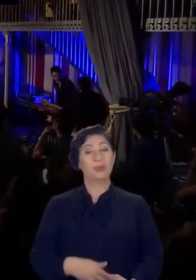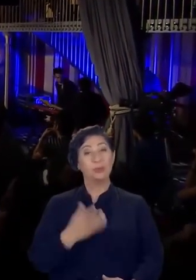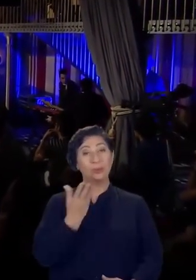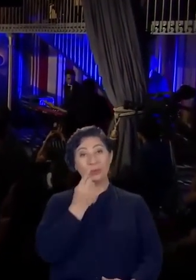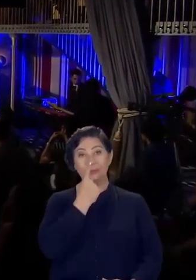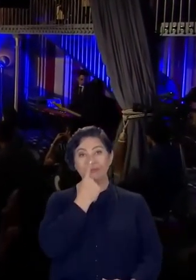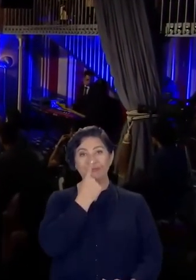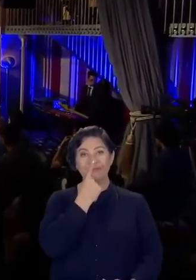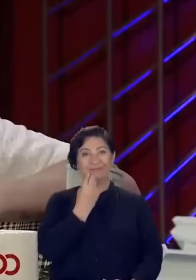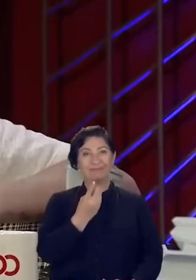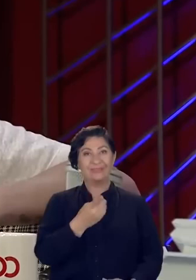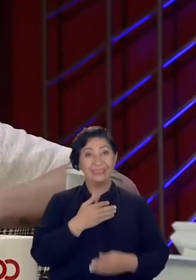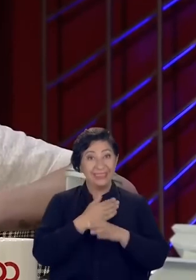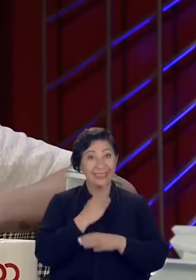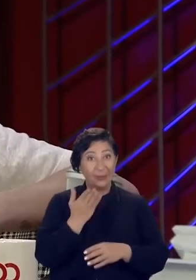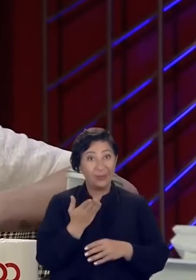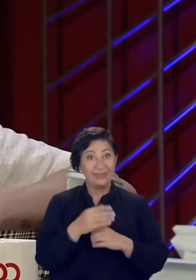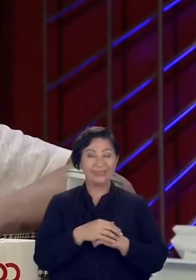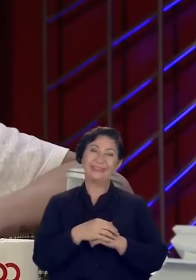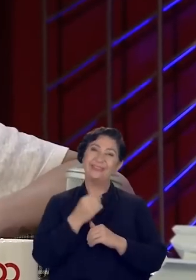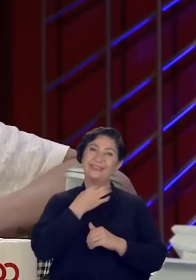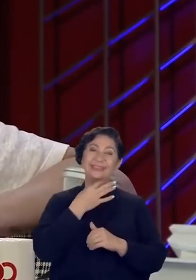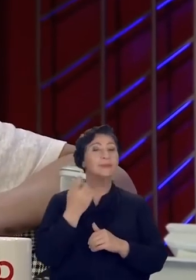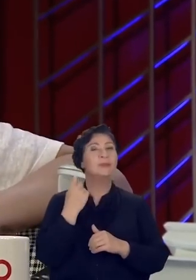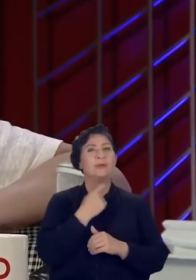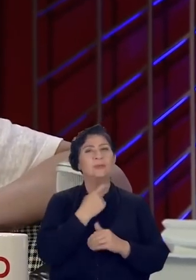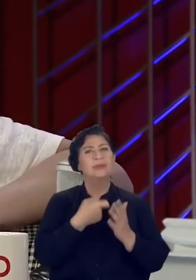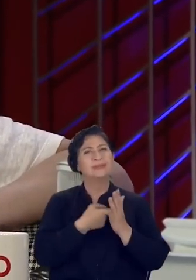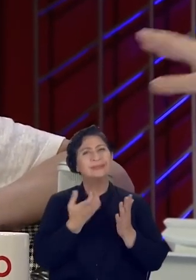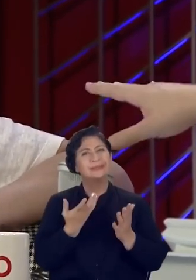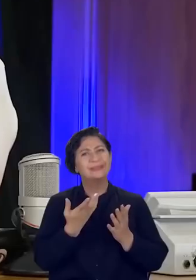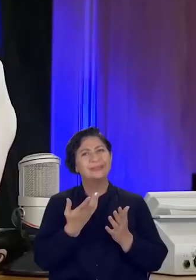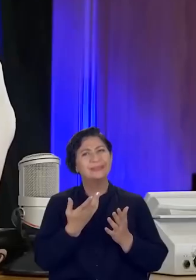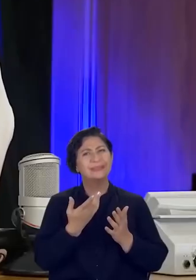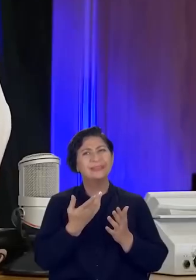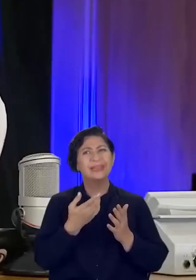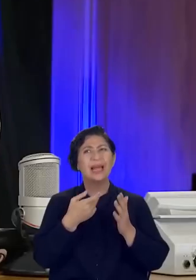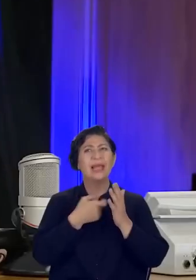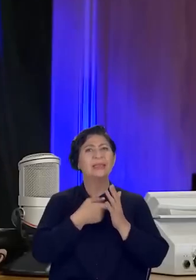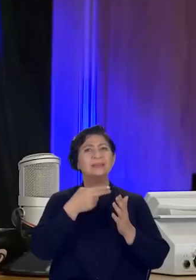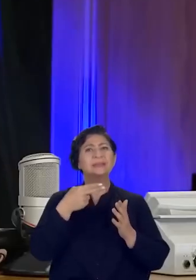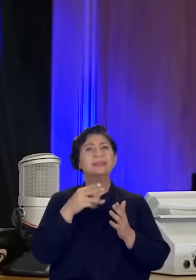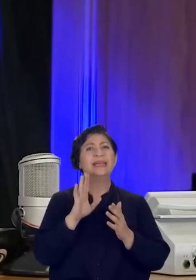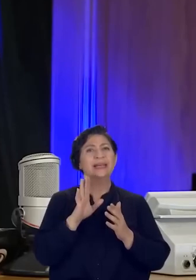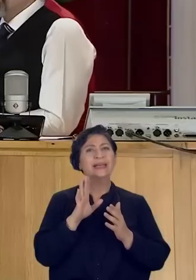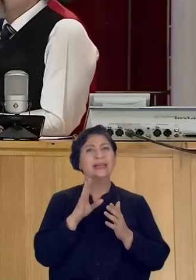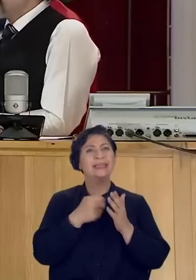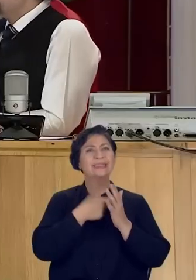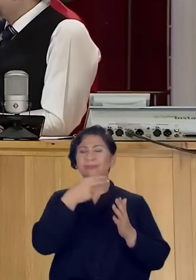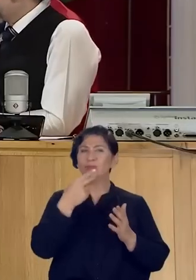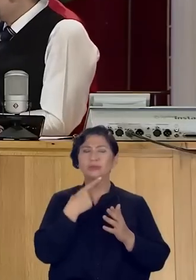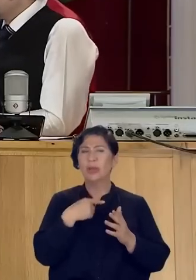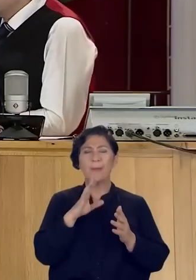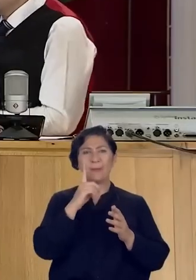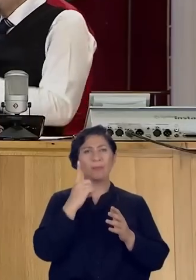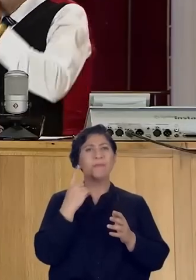Çok güzel kokuyorsunuz. Gerçekten mi? Evet. Çok ne sürüyorsunuz? Bir parfüm sürdünüz. Markasını söyleme sakın. Söyleme.